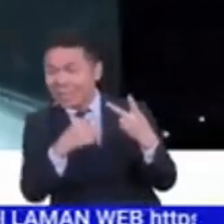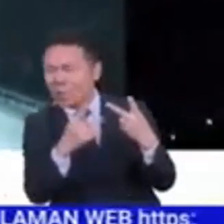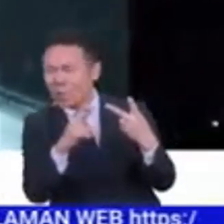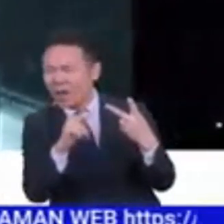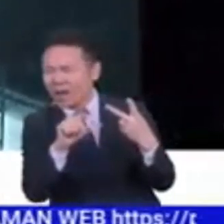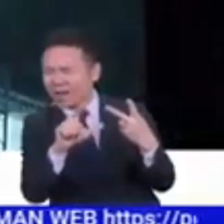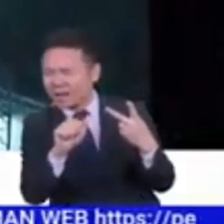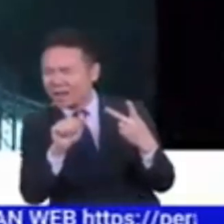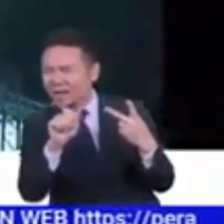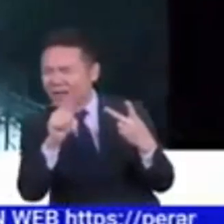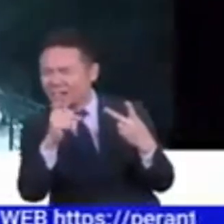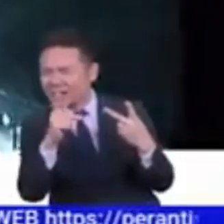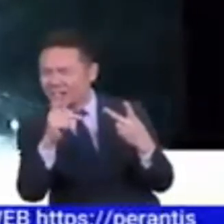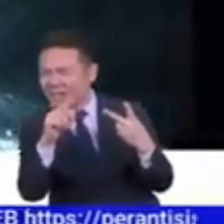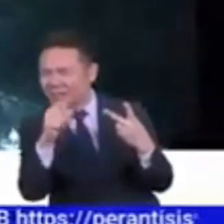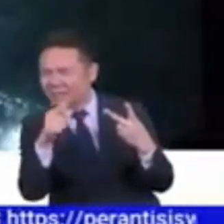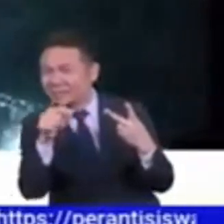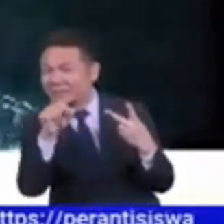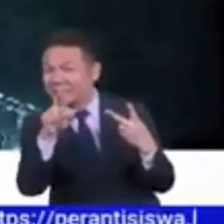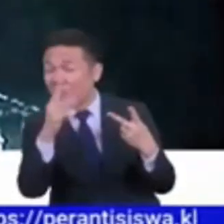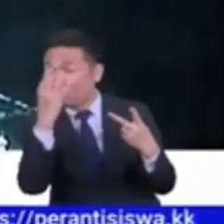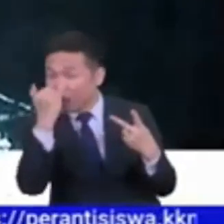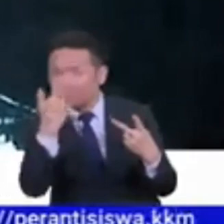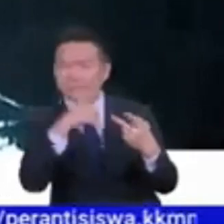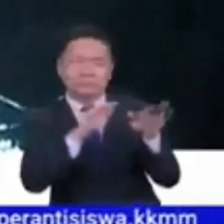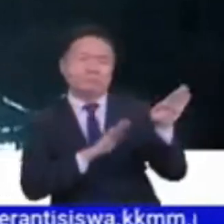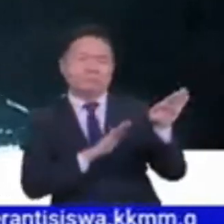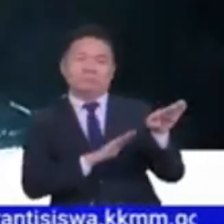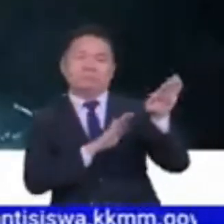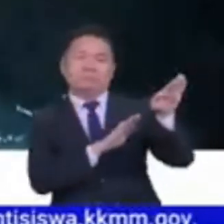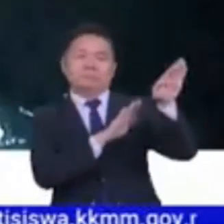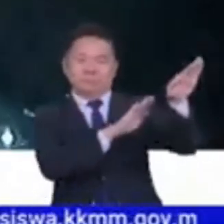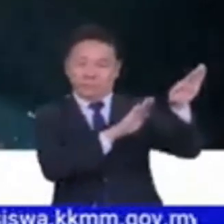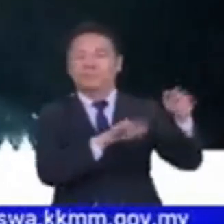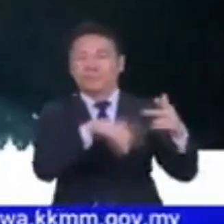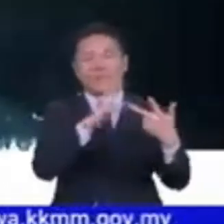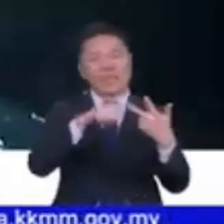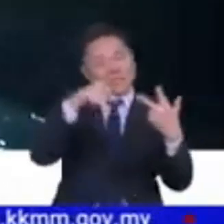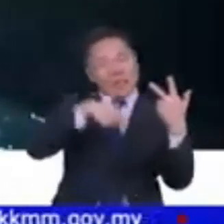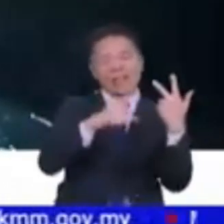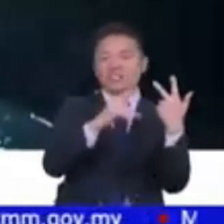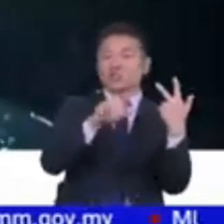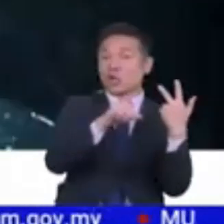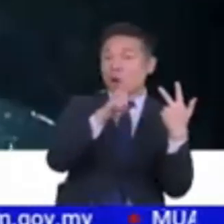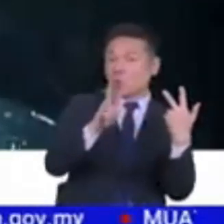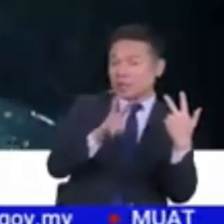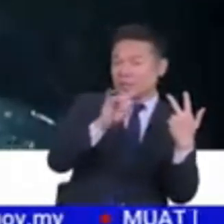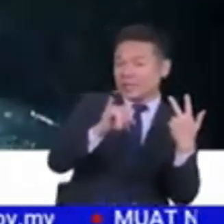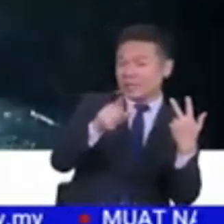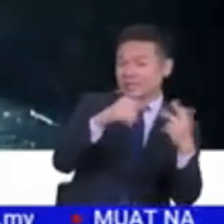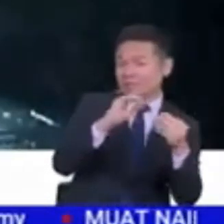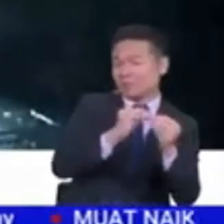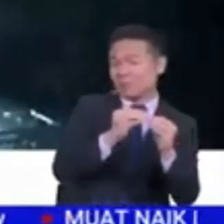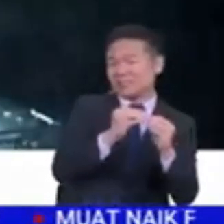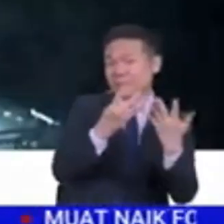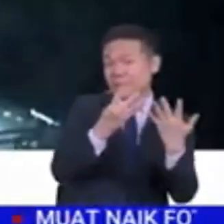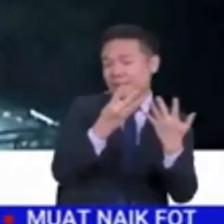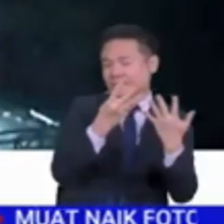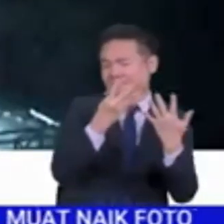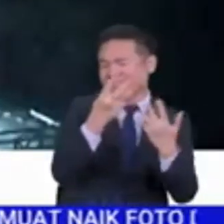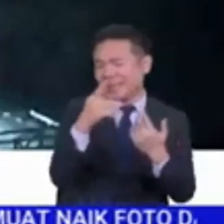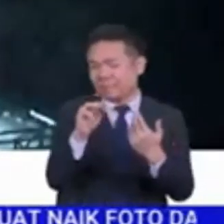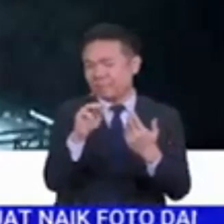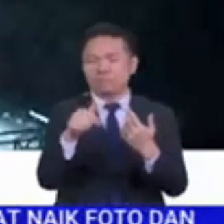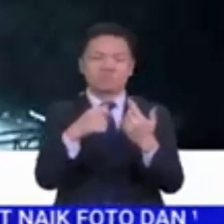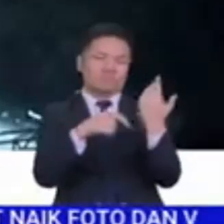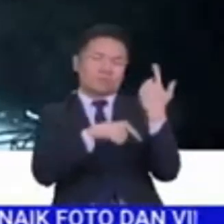ianya ialah kawasan mendaki, perlahan 10 km Bukit Tambun Selatan ke Jawi, perlahan 9 km dari Kuala Kangsa ke RNR Sungai Perak